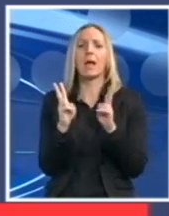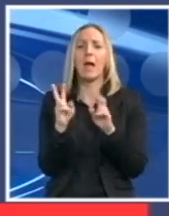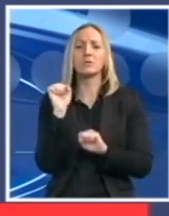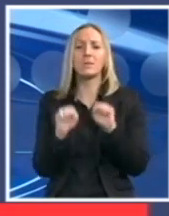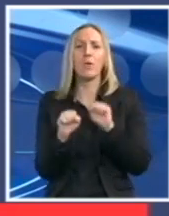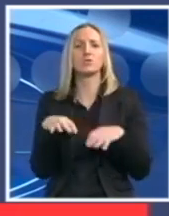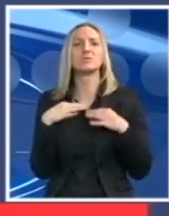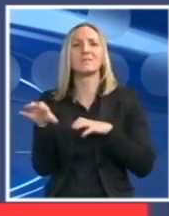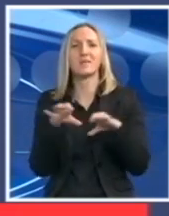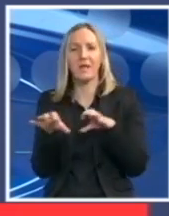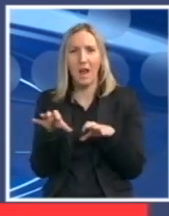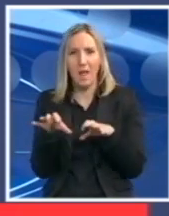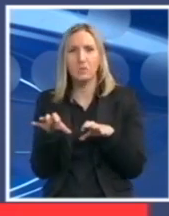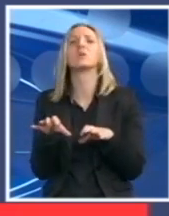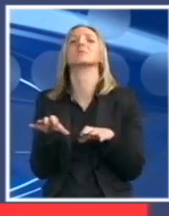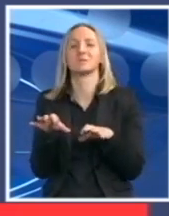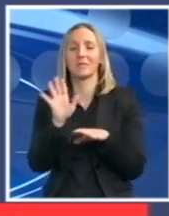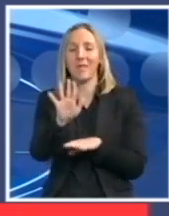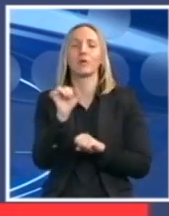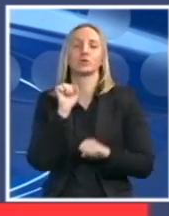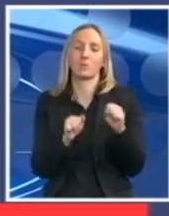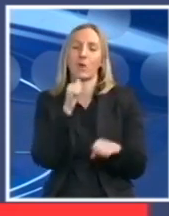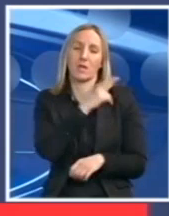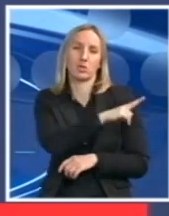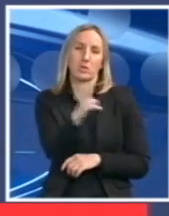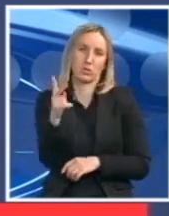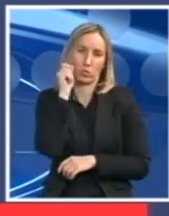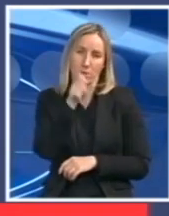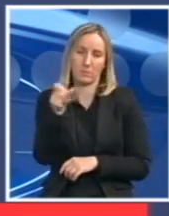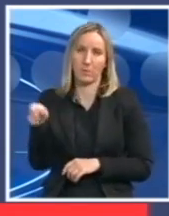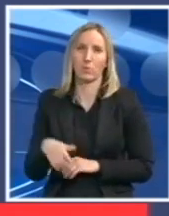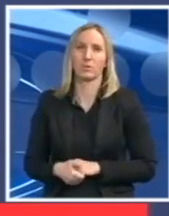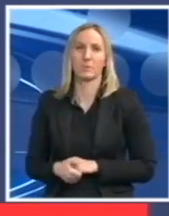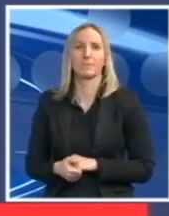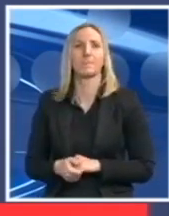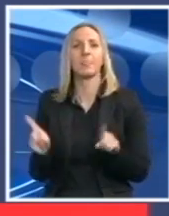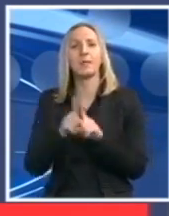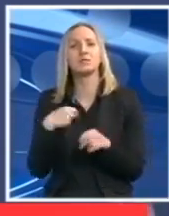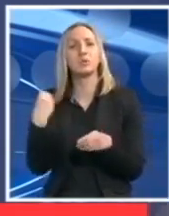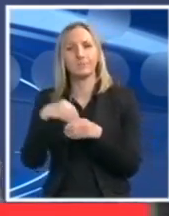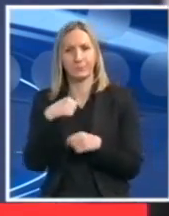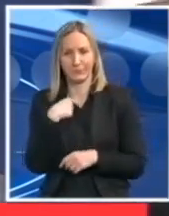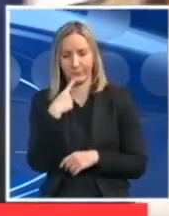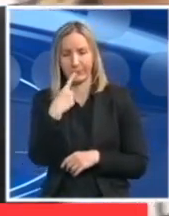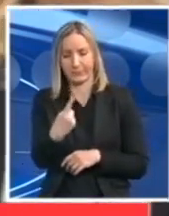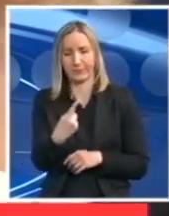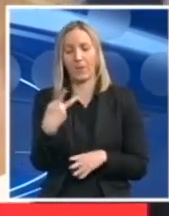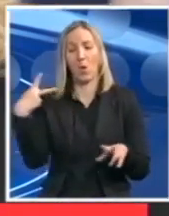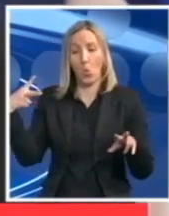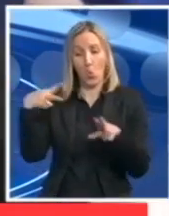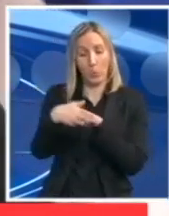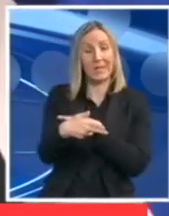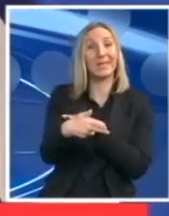ponašanje ostalog stanovništva. Ja bih samo vam nešto još rekla, znači ukida se